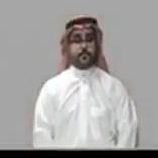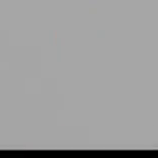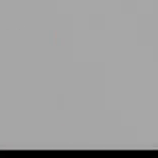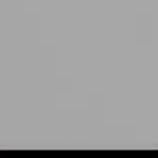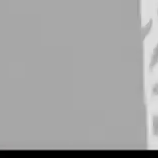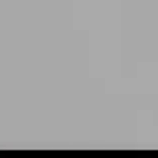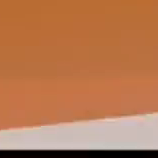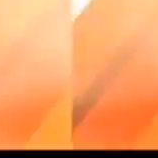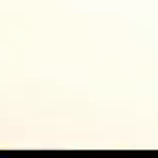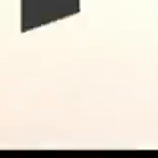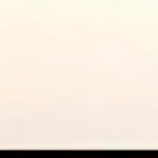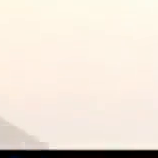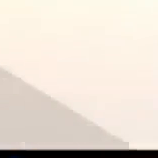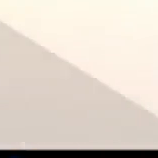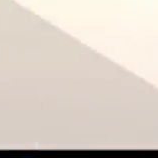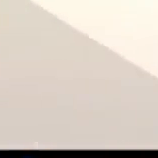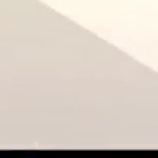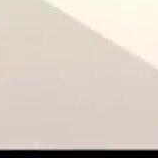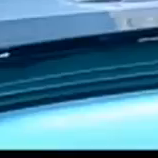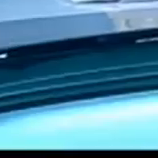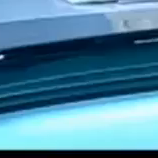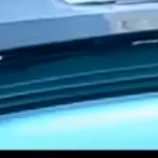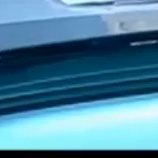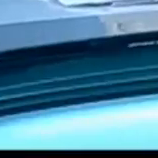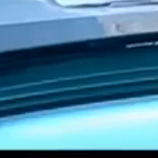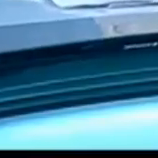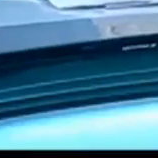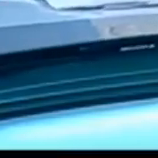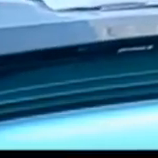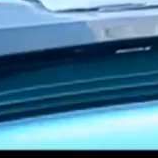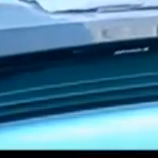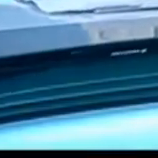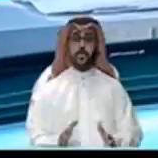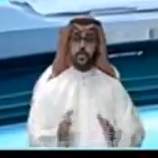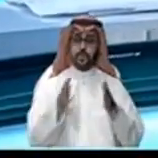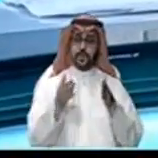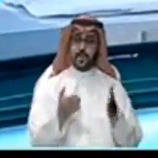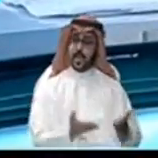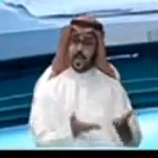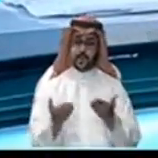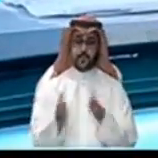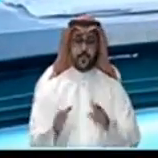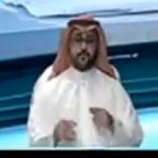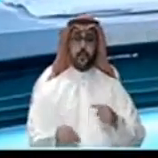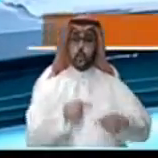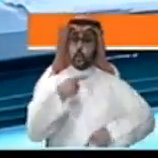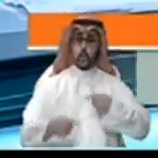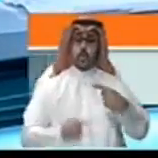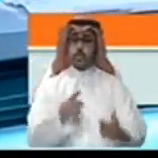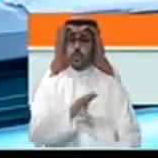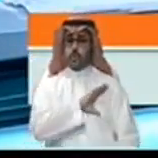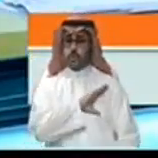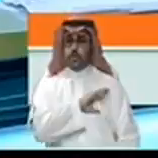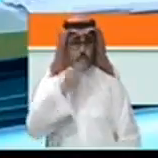أهلا بكم من جديد. تواصل وحدات القوات البرية